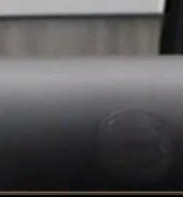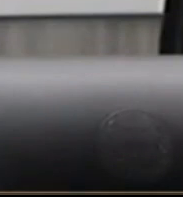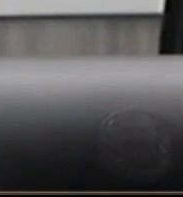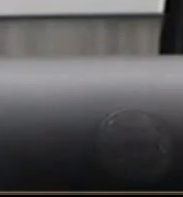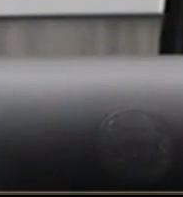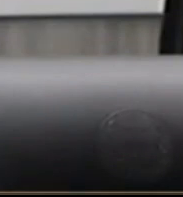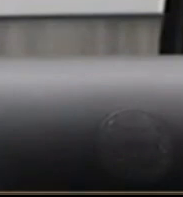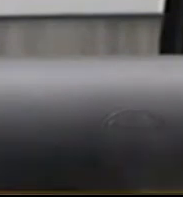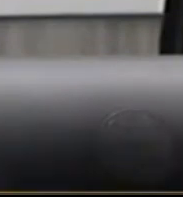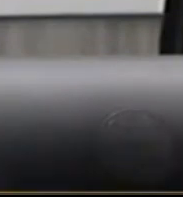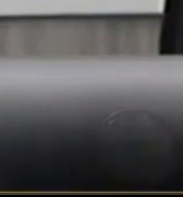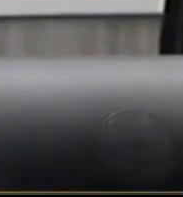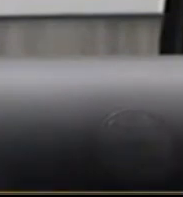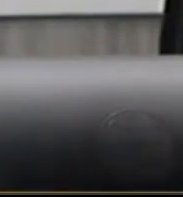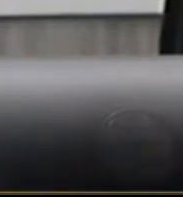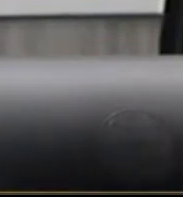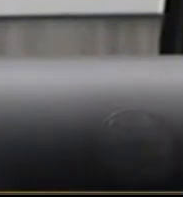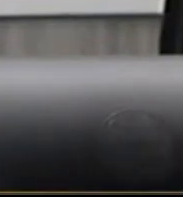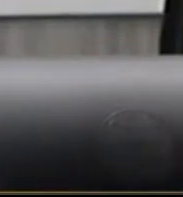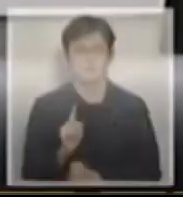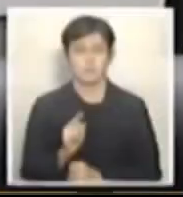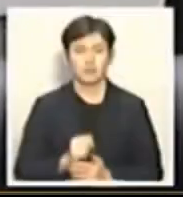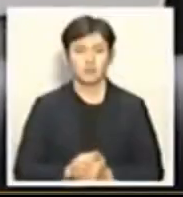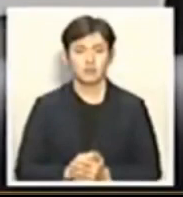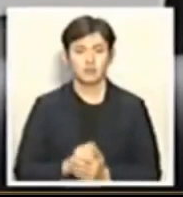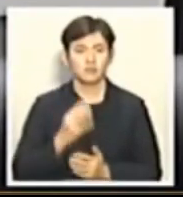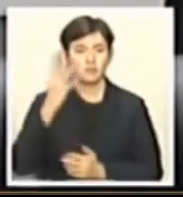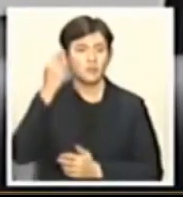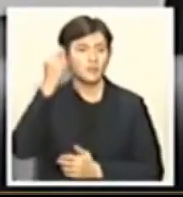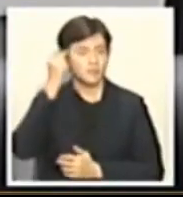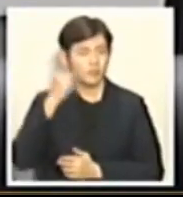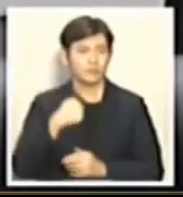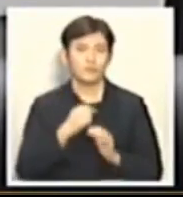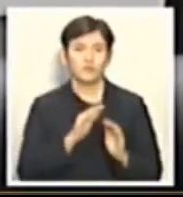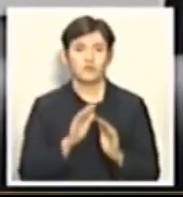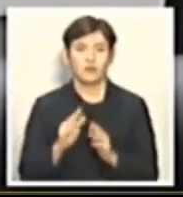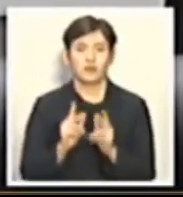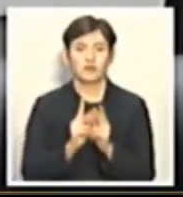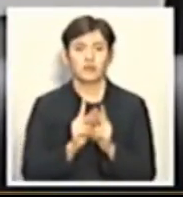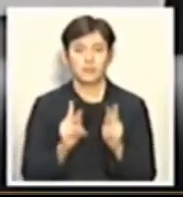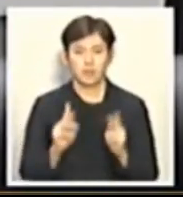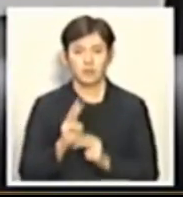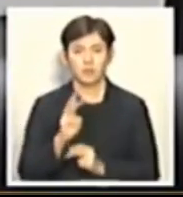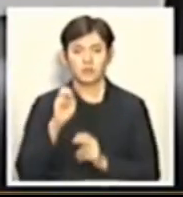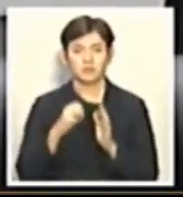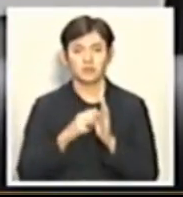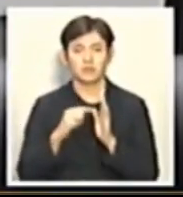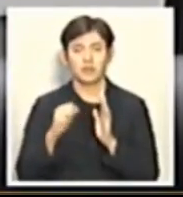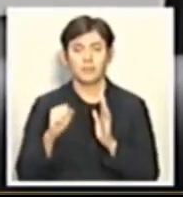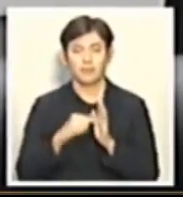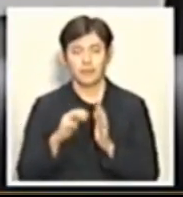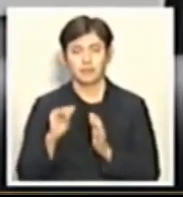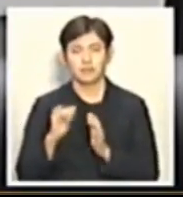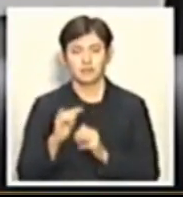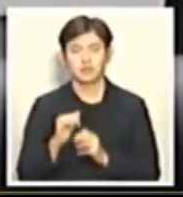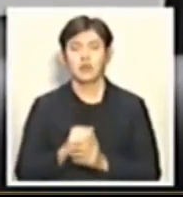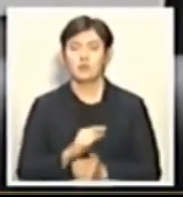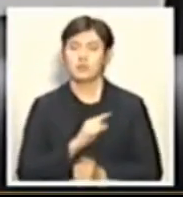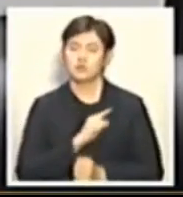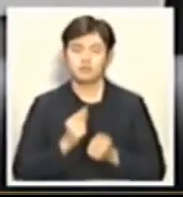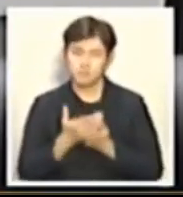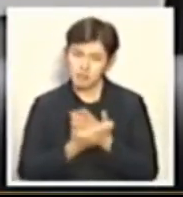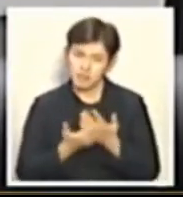ราะฉะนั้นขออนุญาตฝากข้อคิดตรงนี้ไว้ให้กับคณะกรรมการวิสามัญไปพิจารณาแต่การที่จะร่